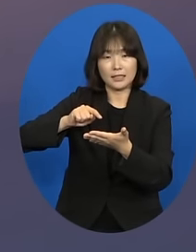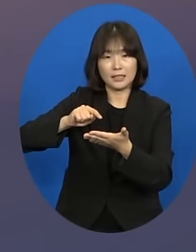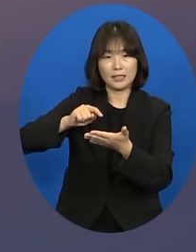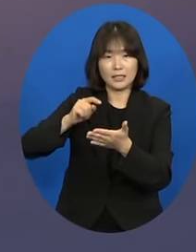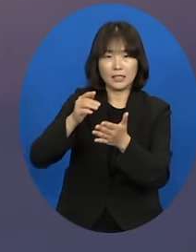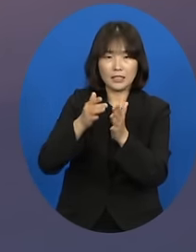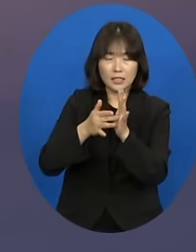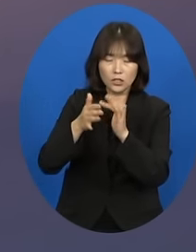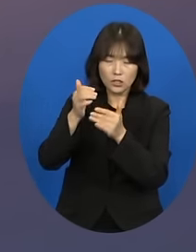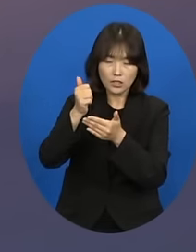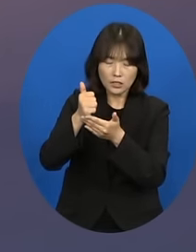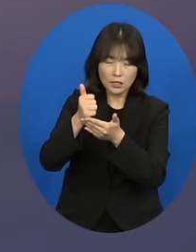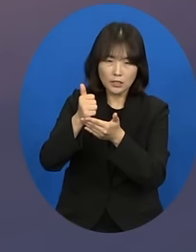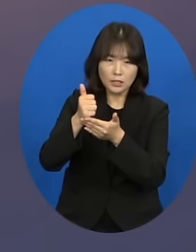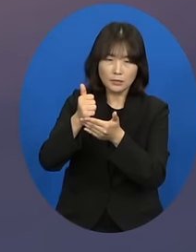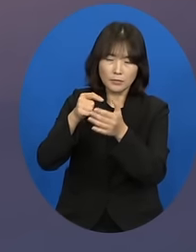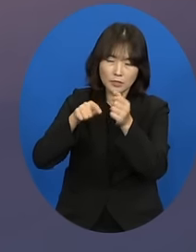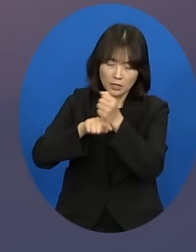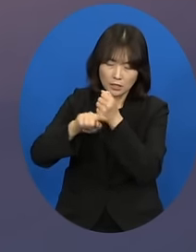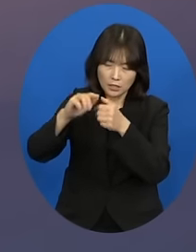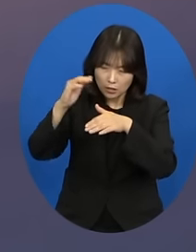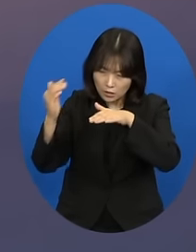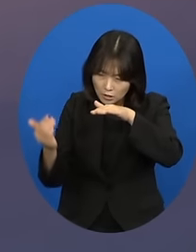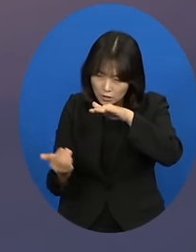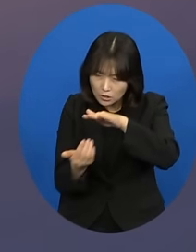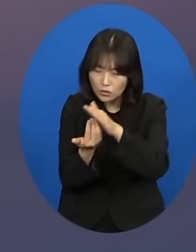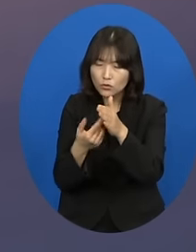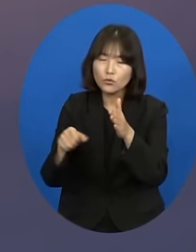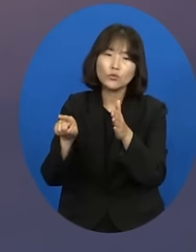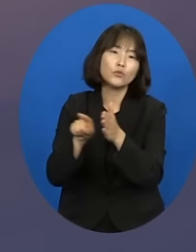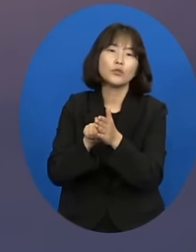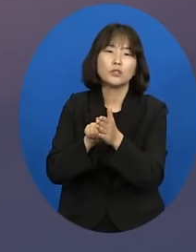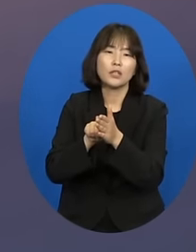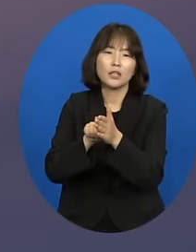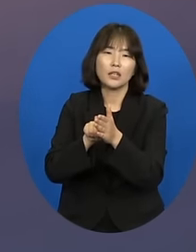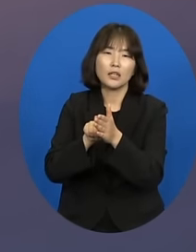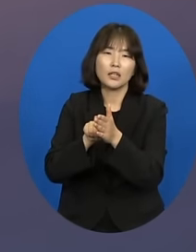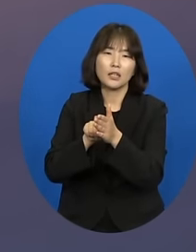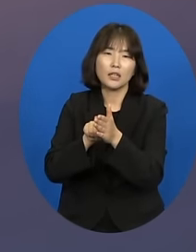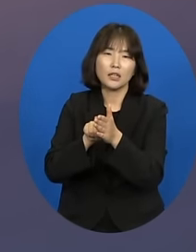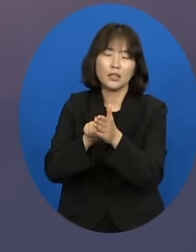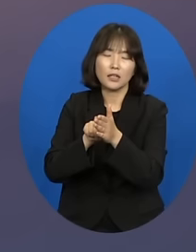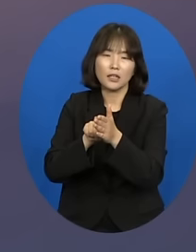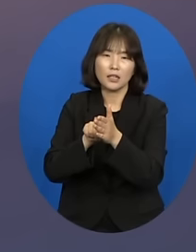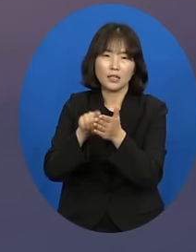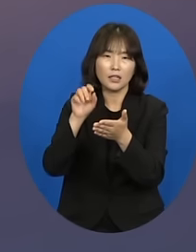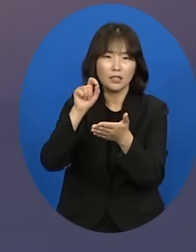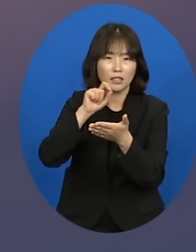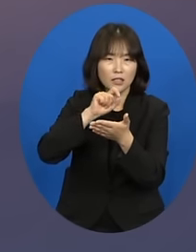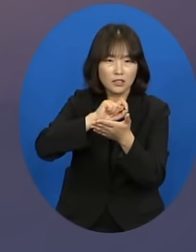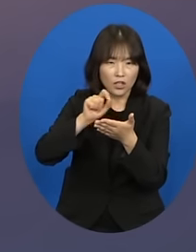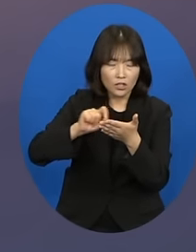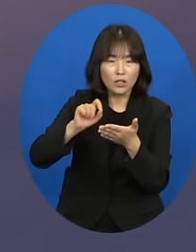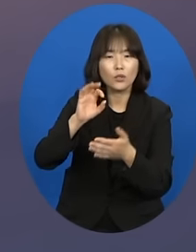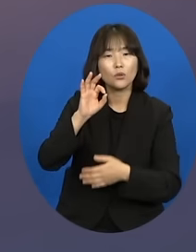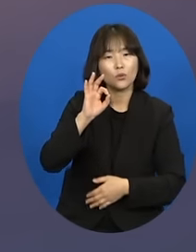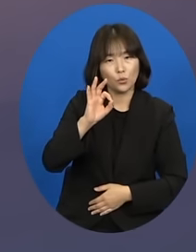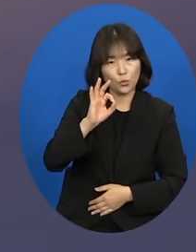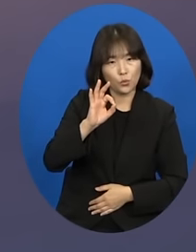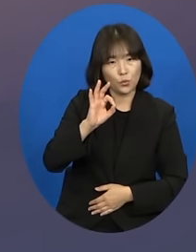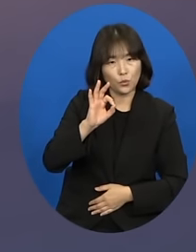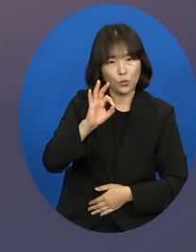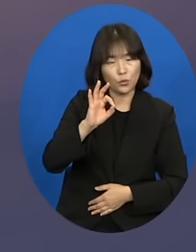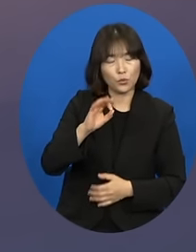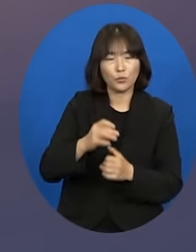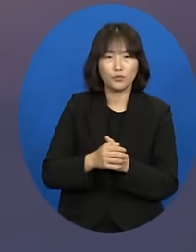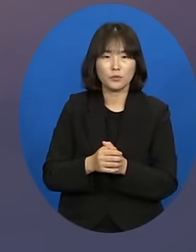위해서 써져야 되는 돈이고 예수님의 뜻에 맞게 사용되기를 원해서 작동하는 것이